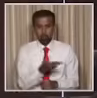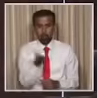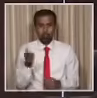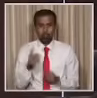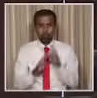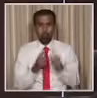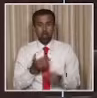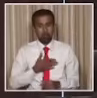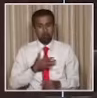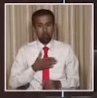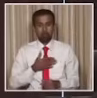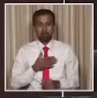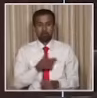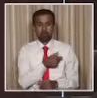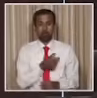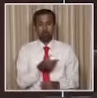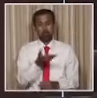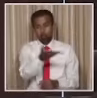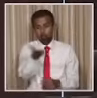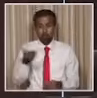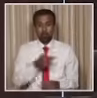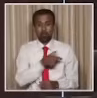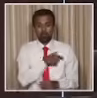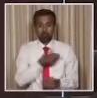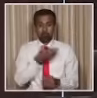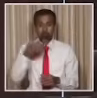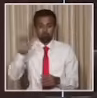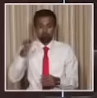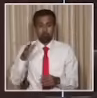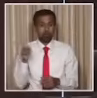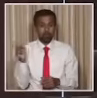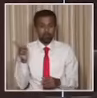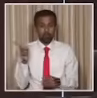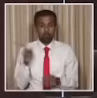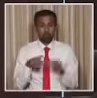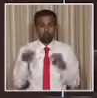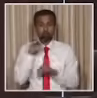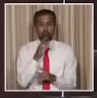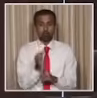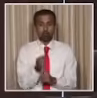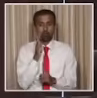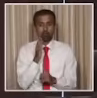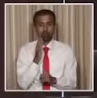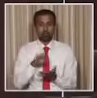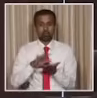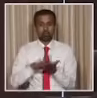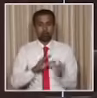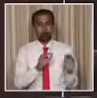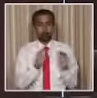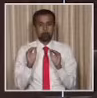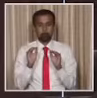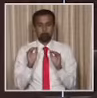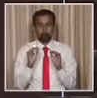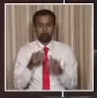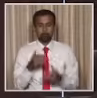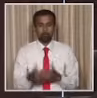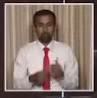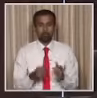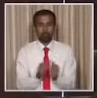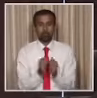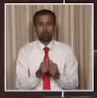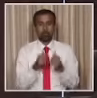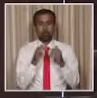කටහරලා අපේ නායකයා කිව්වට ඔබේ නායකයා පත් එලවන්න කටයුතු කර එතුමා අදපත් වෙලා ජනාධිපති ස්ථාවර උඩට පස්සේ අද එතුමා මේ කරන දේවල්